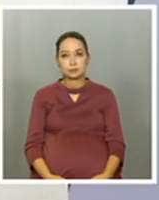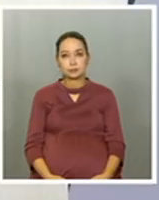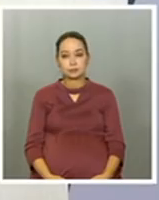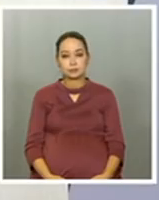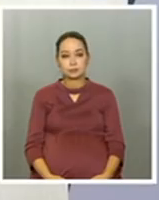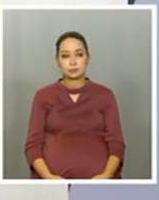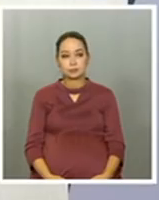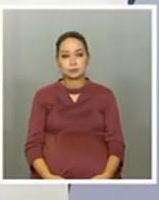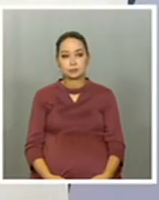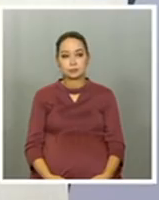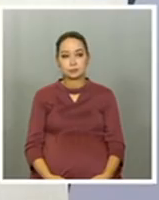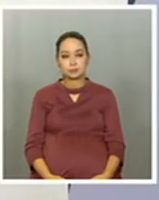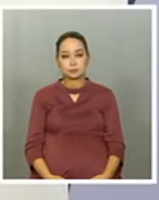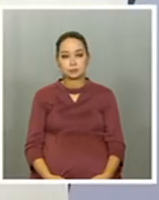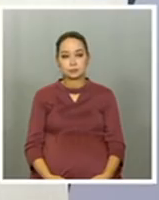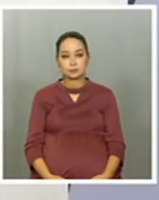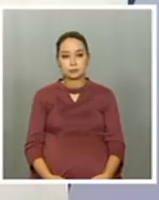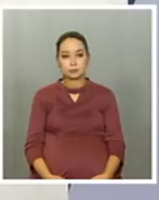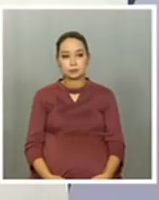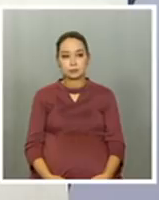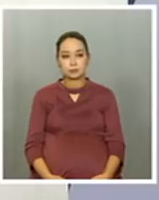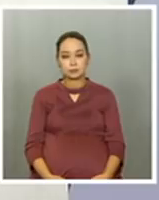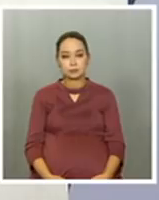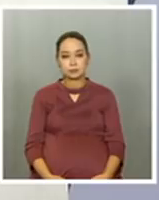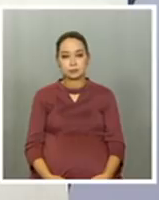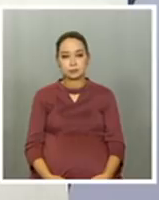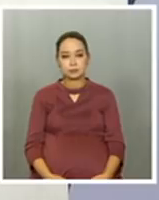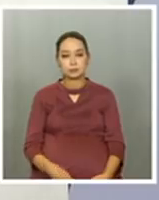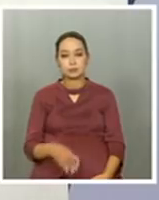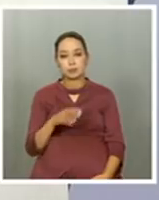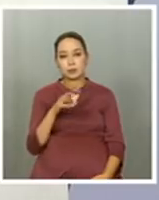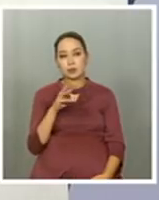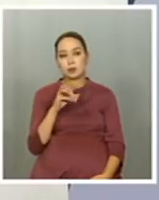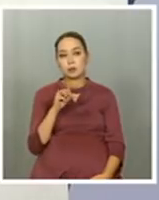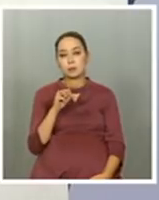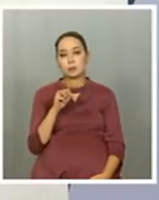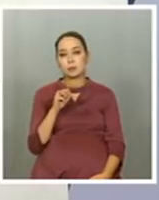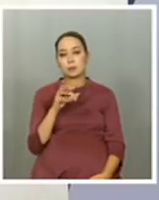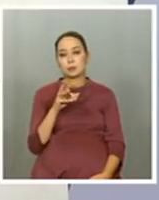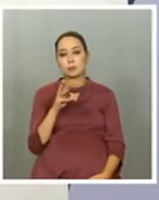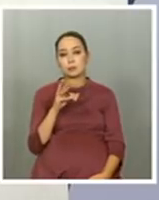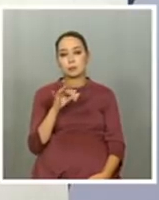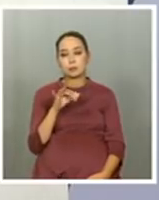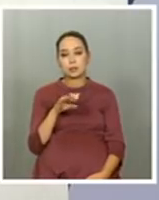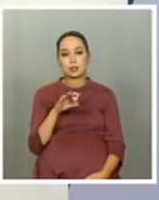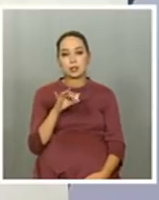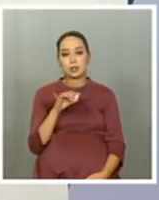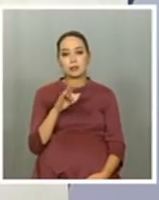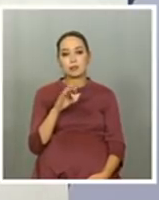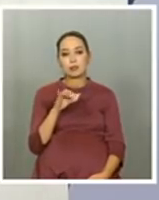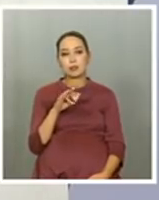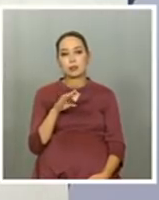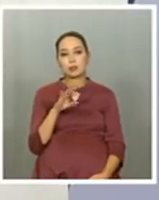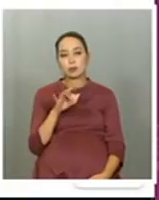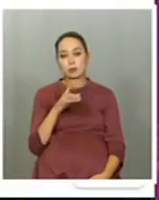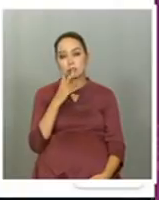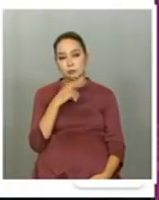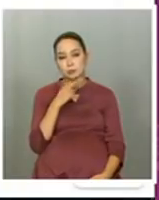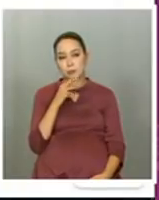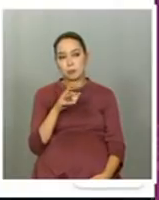Сонымен біз App Inventor бұлттық ортасында мобильді қосымша жасаймыз. Оның атауын көмекші деп